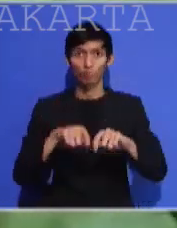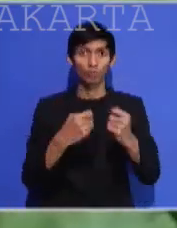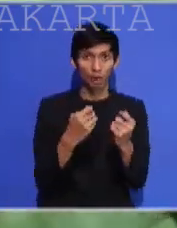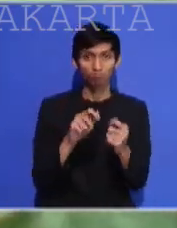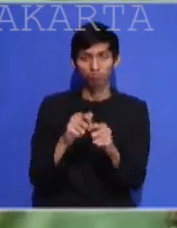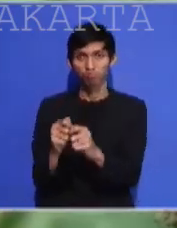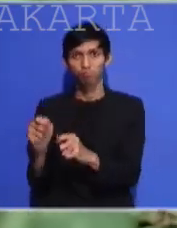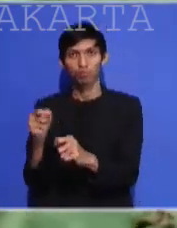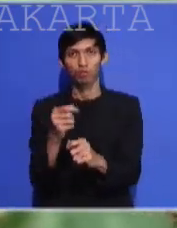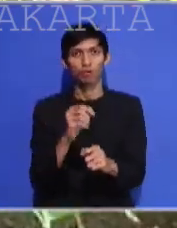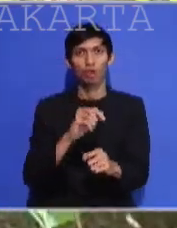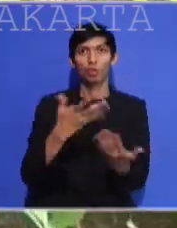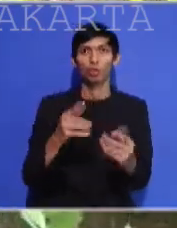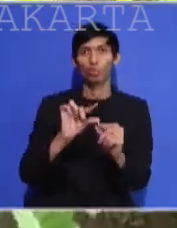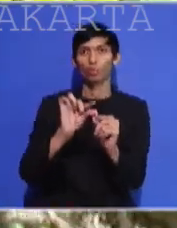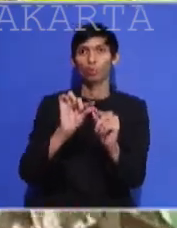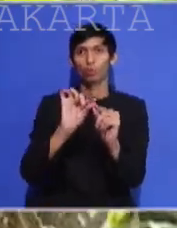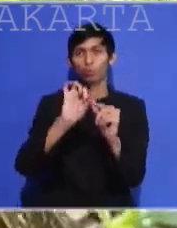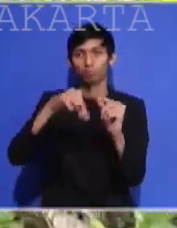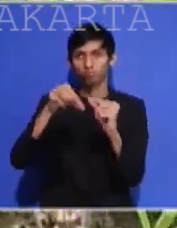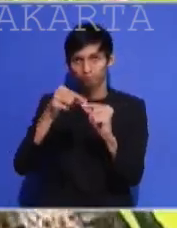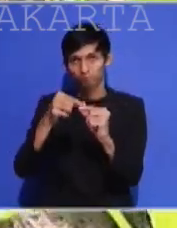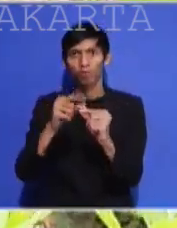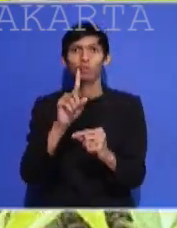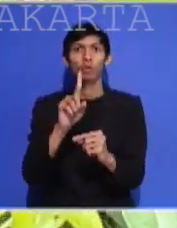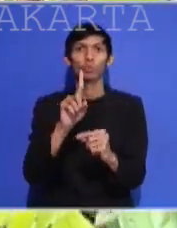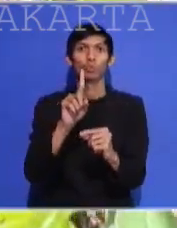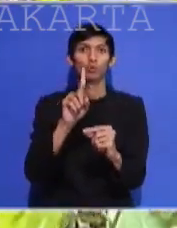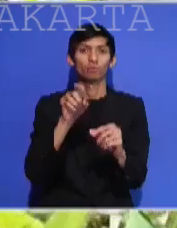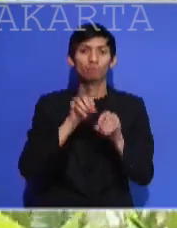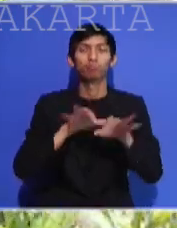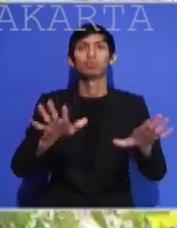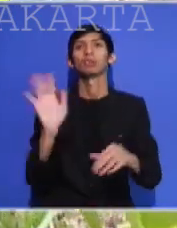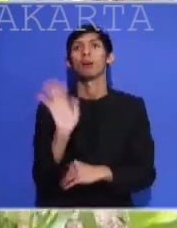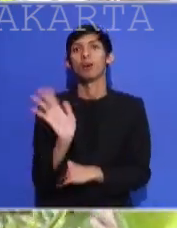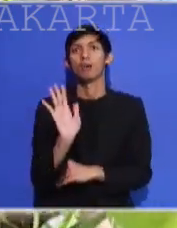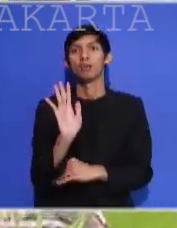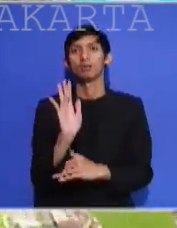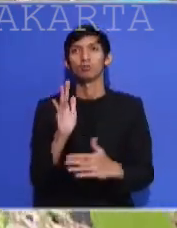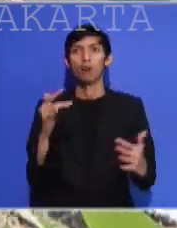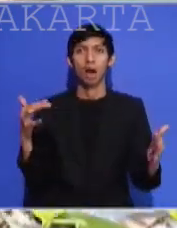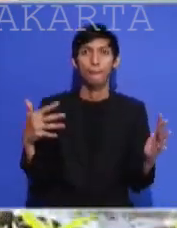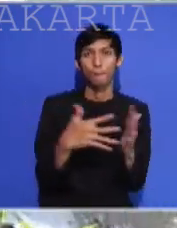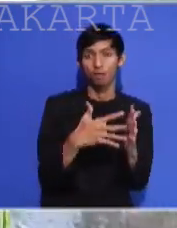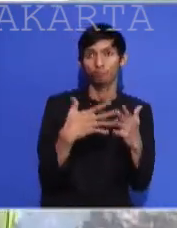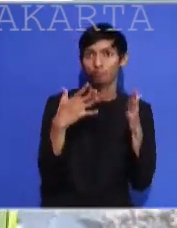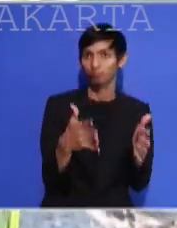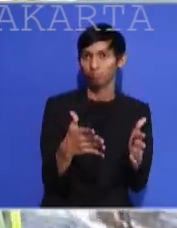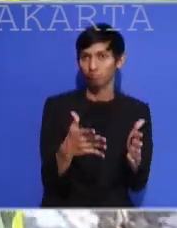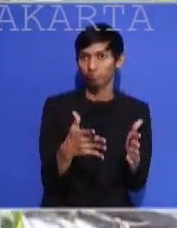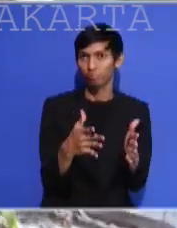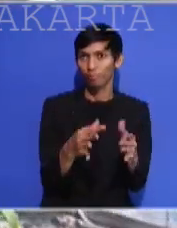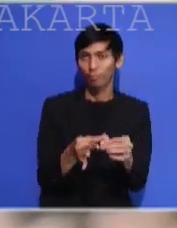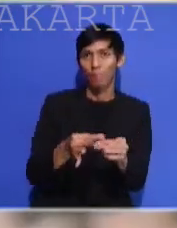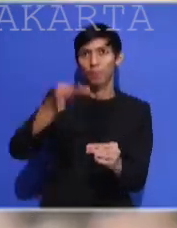ingkang brintik kenging jamur supados boten nyebar. Omo ingkang kedah dipun gatosaken inggih menika busuk batang ingkang saged